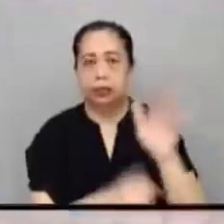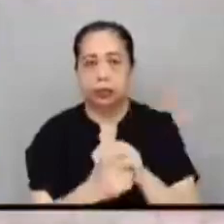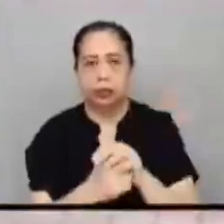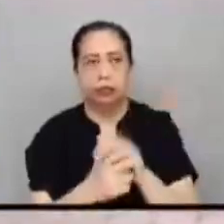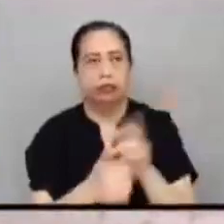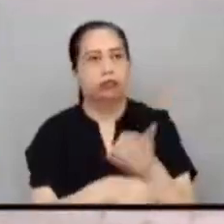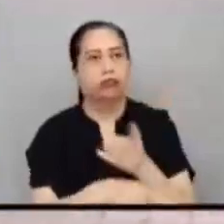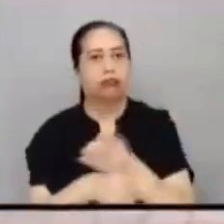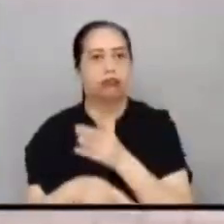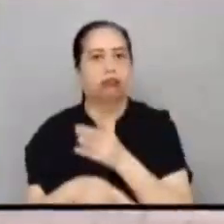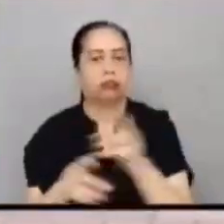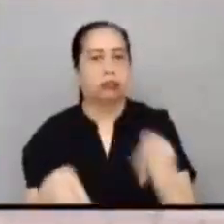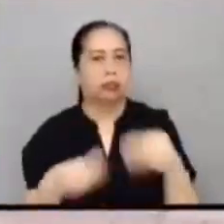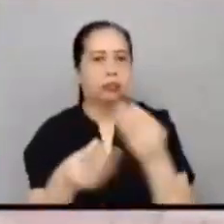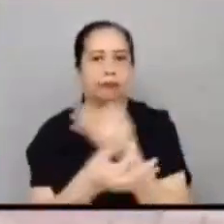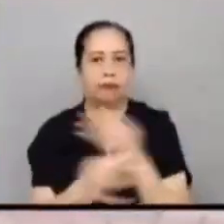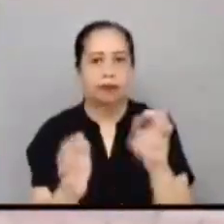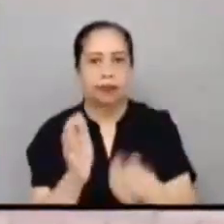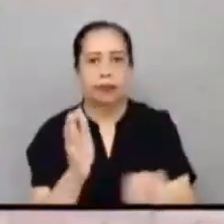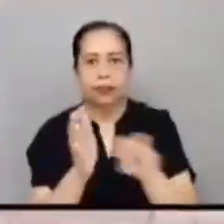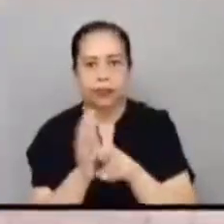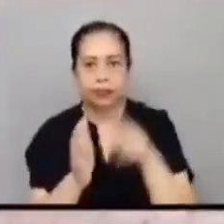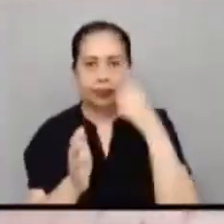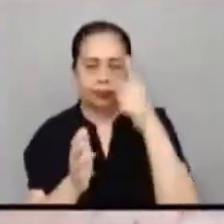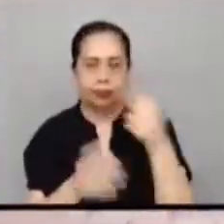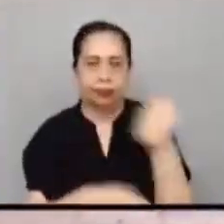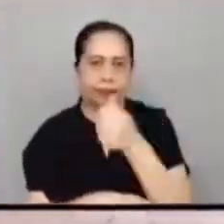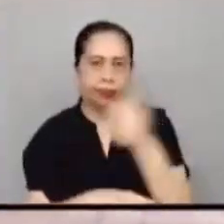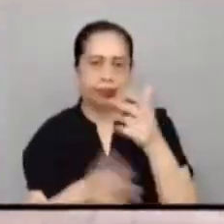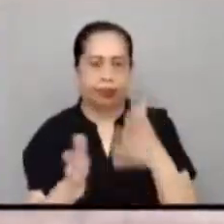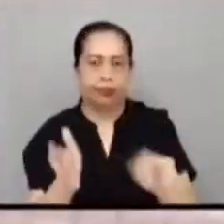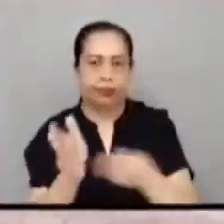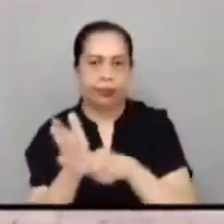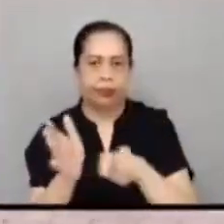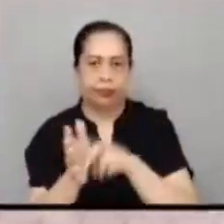para makapagbigay po ng libreng sakay sa mga commuter.